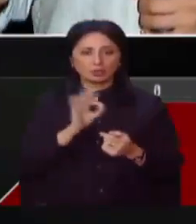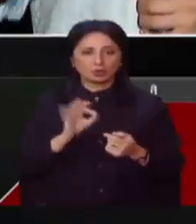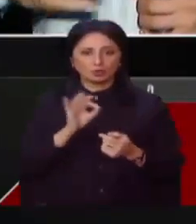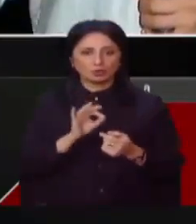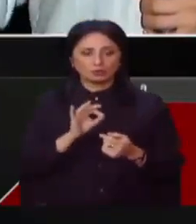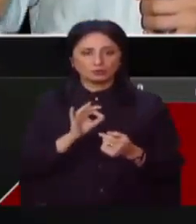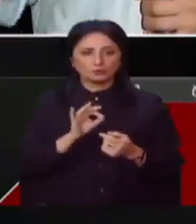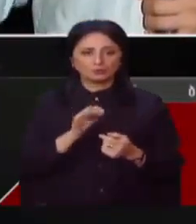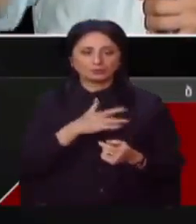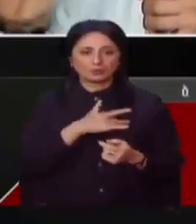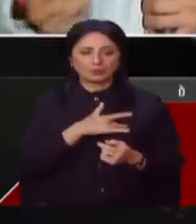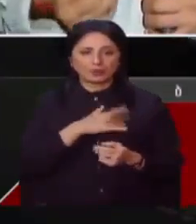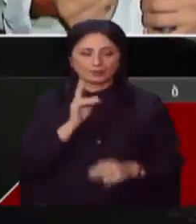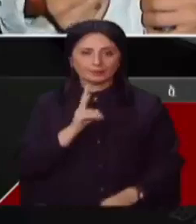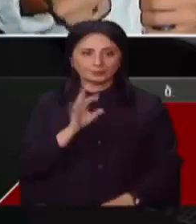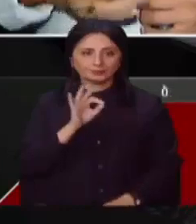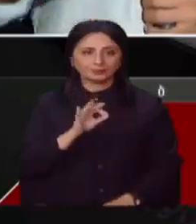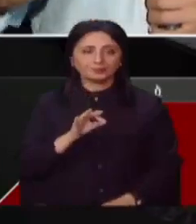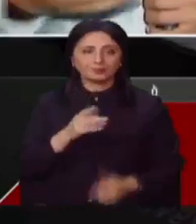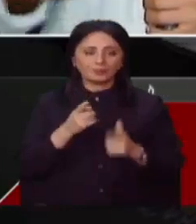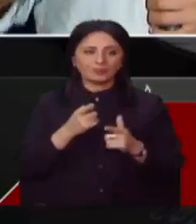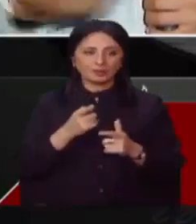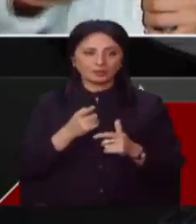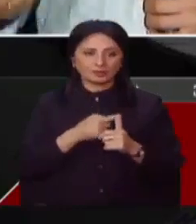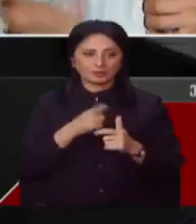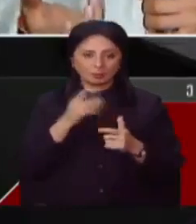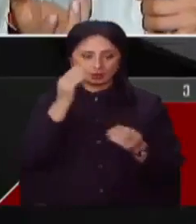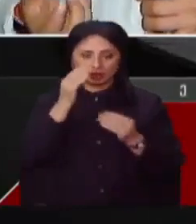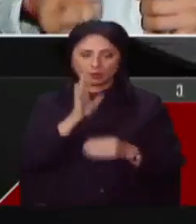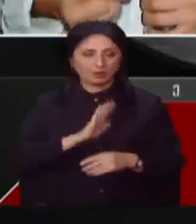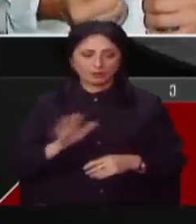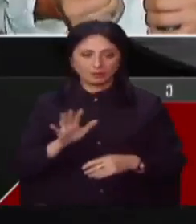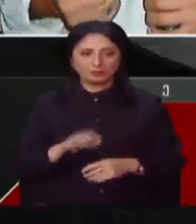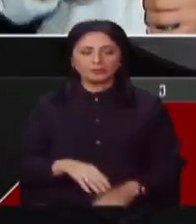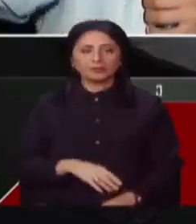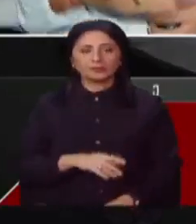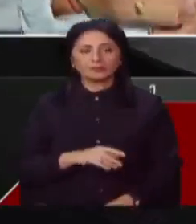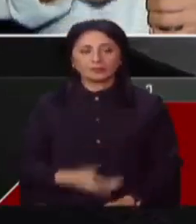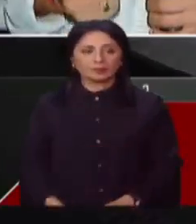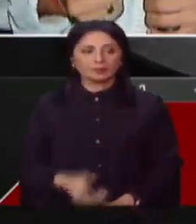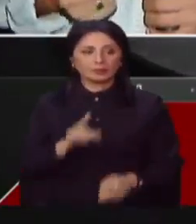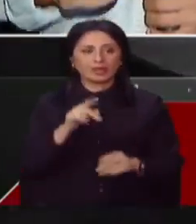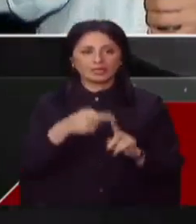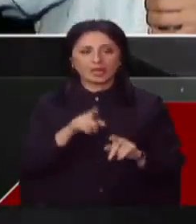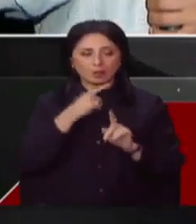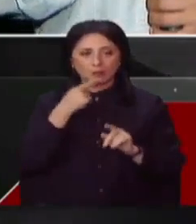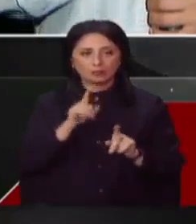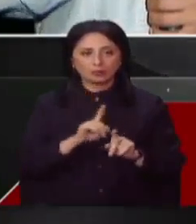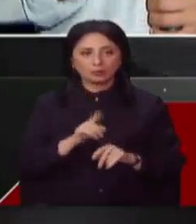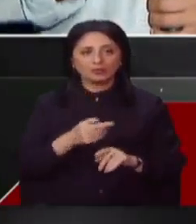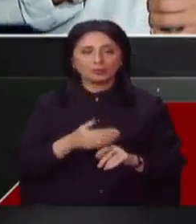თანამდებობის სავარაუდო კანდიდატზე მსჯელობა არ ყოფილა და ისინი ამბობენ,